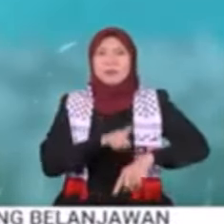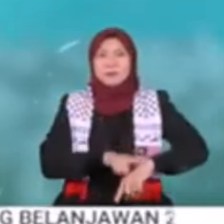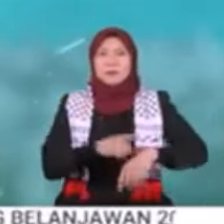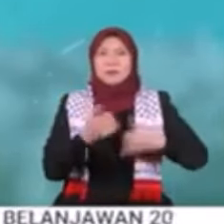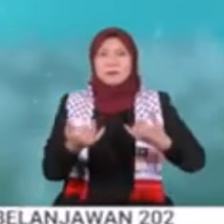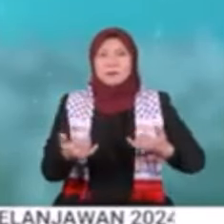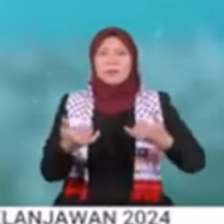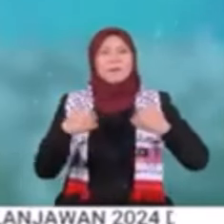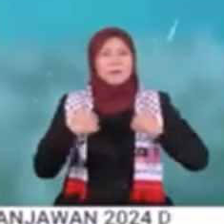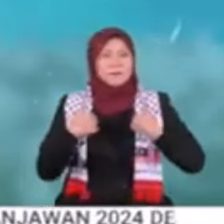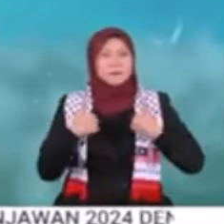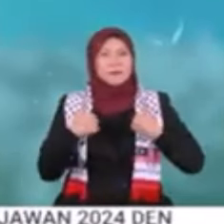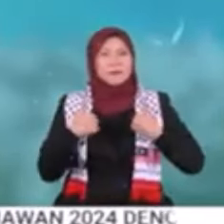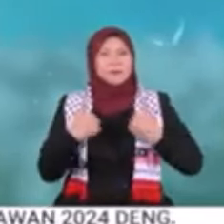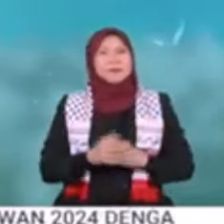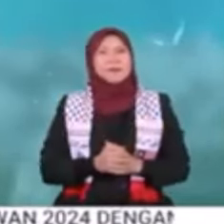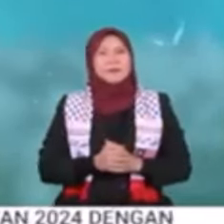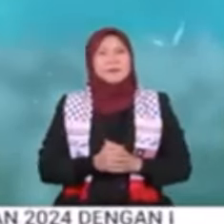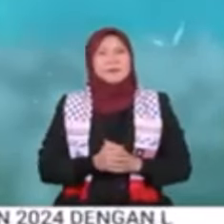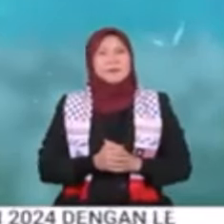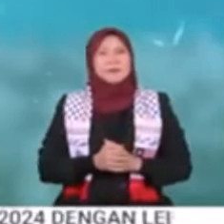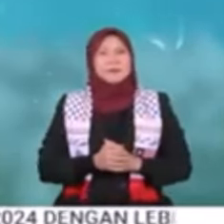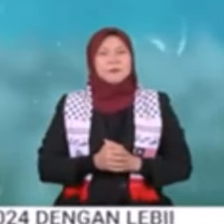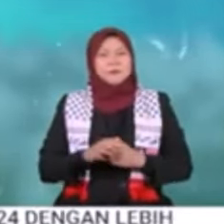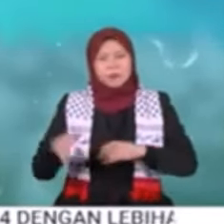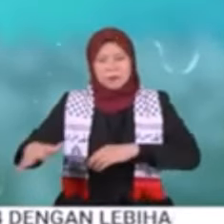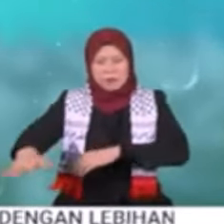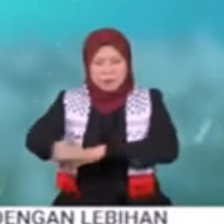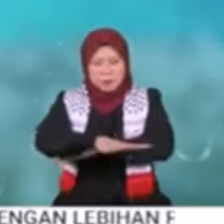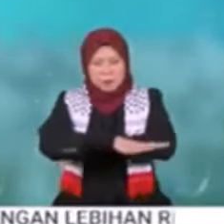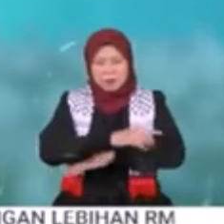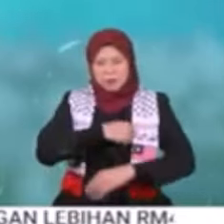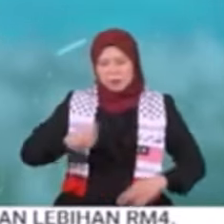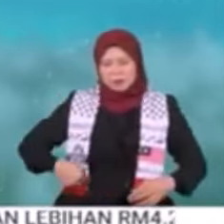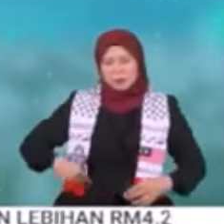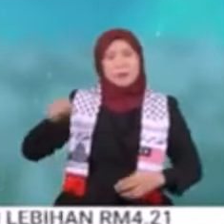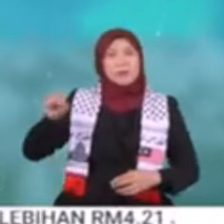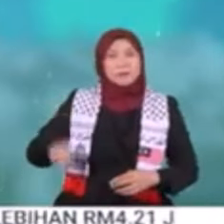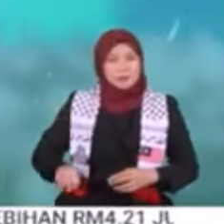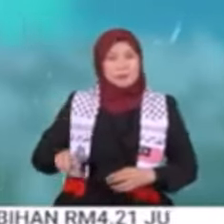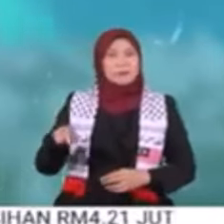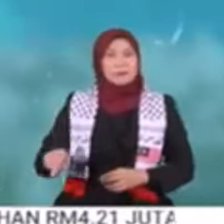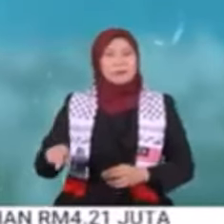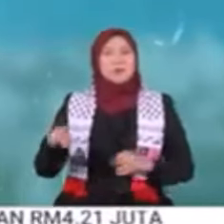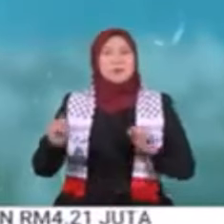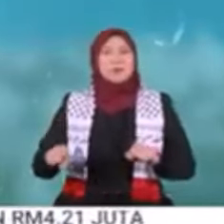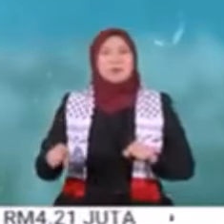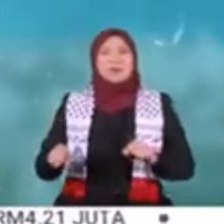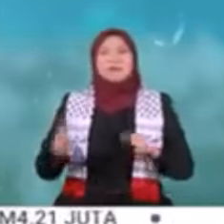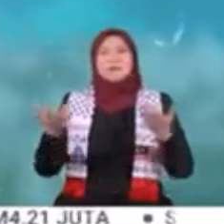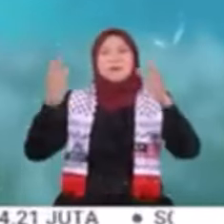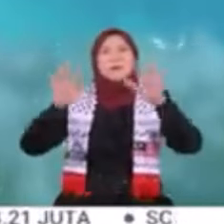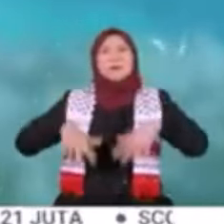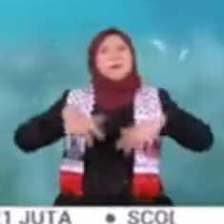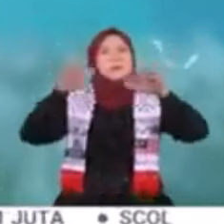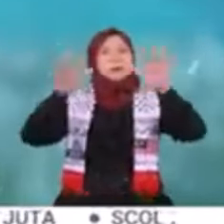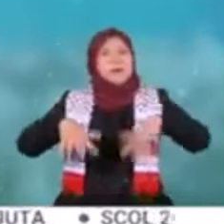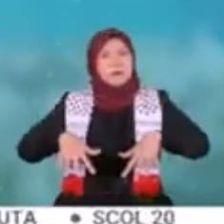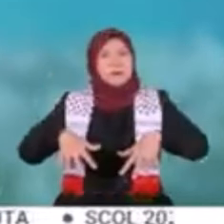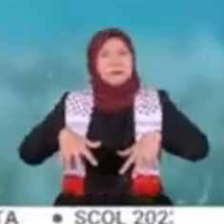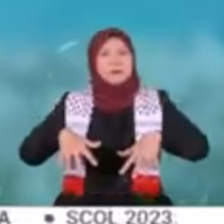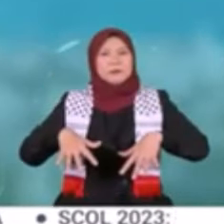juga akan terdapat satu sistem tekanan rendah di kawasan Laut China Selatan, dan ianya boleh menyebabkan peningkatan kelembapan dan